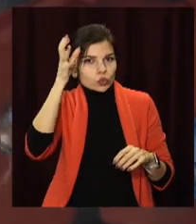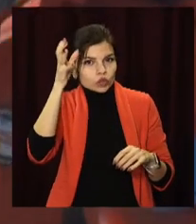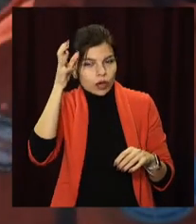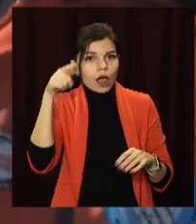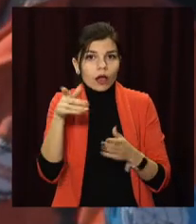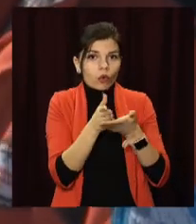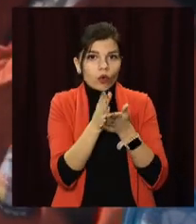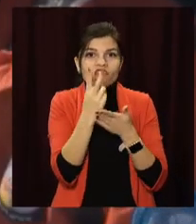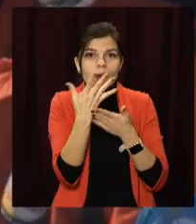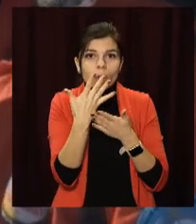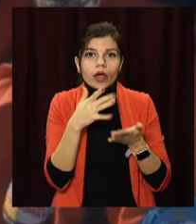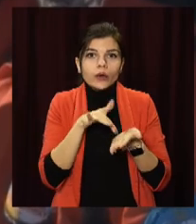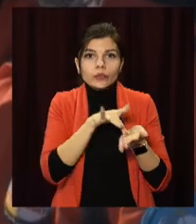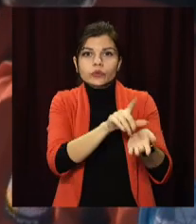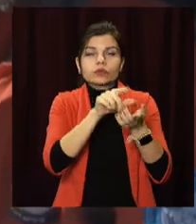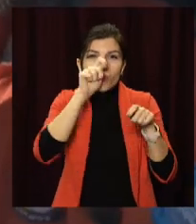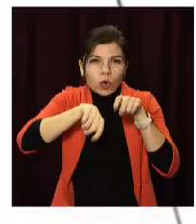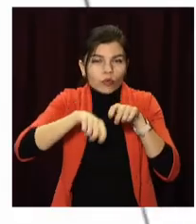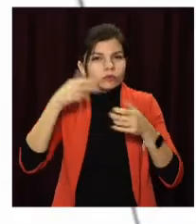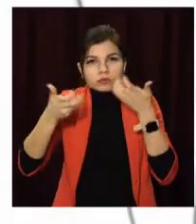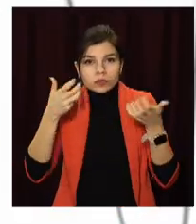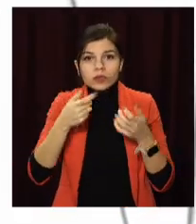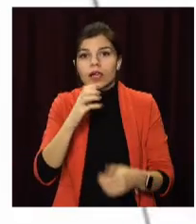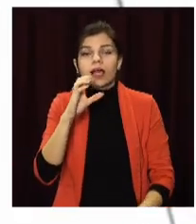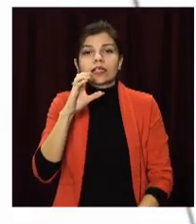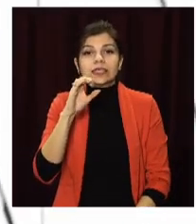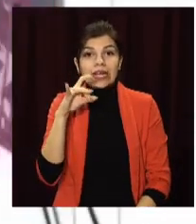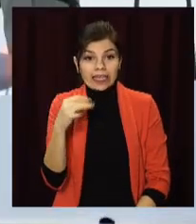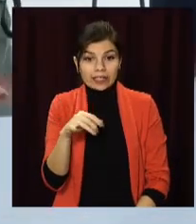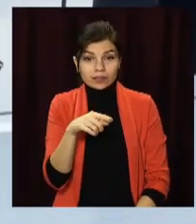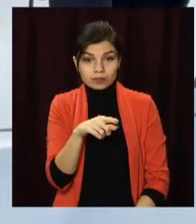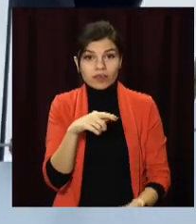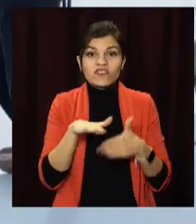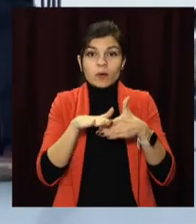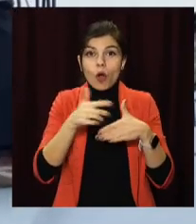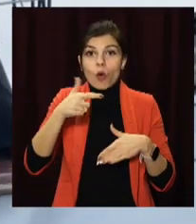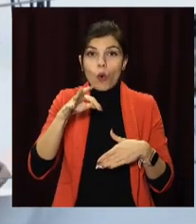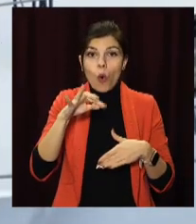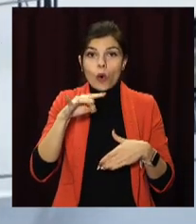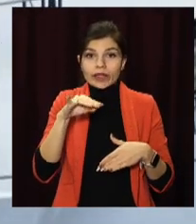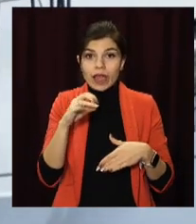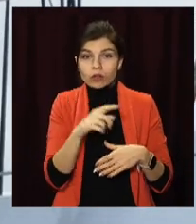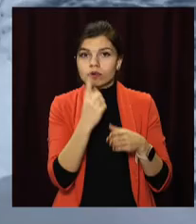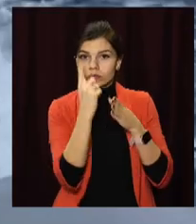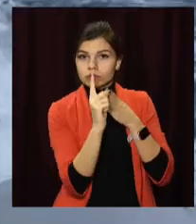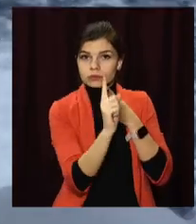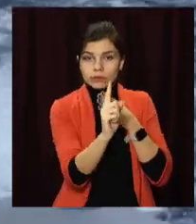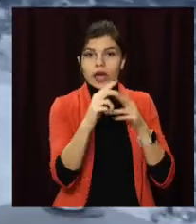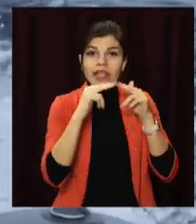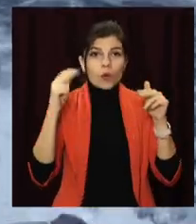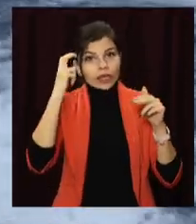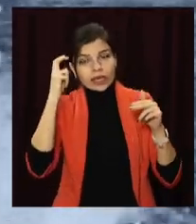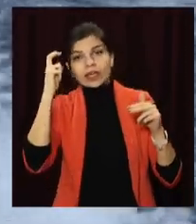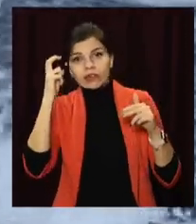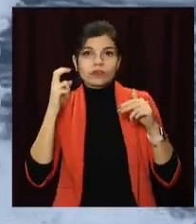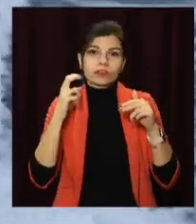ній 25 експедицій. Нині учасник найпершої Сергій Гордієнко планує відзначити ювілей пішим походом. Маршрут Дніпро-Київ,